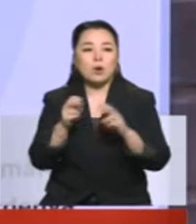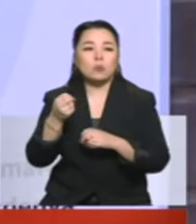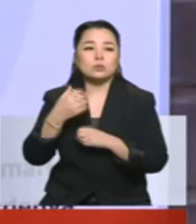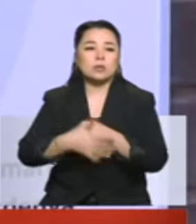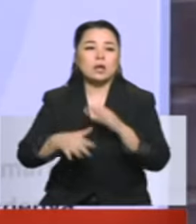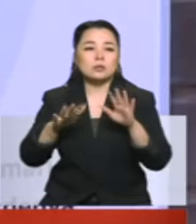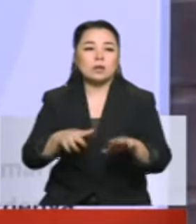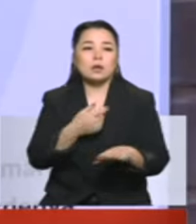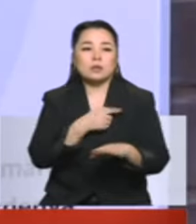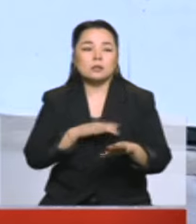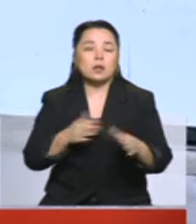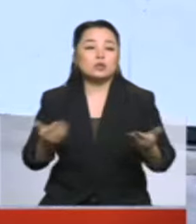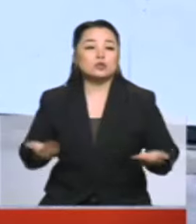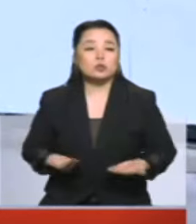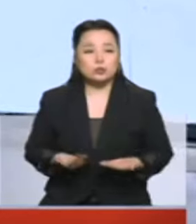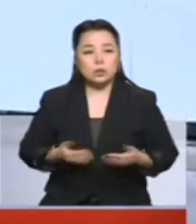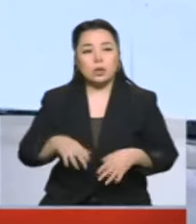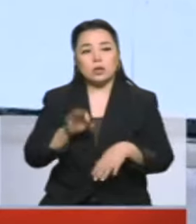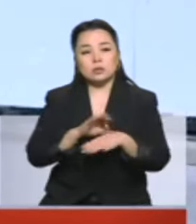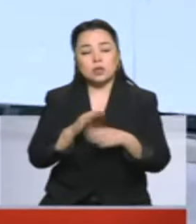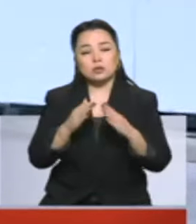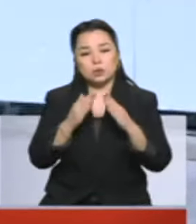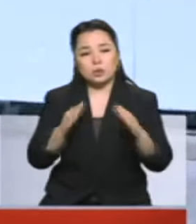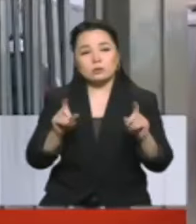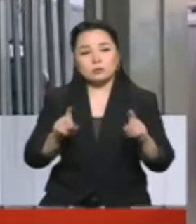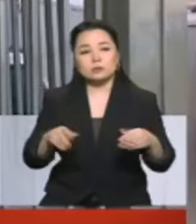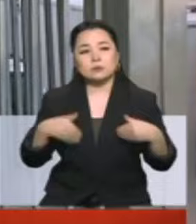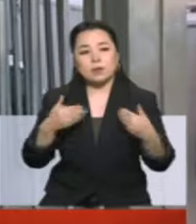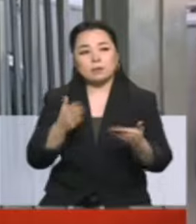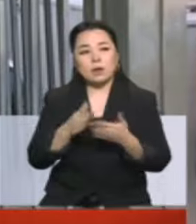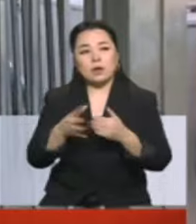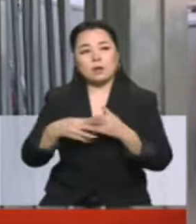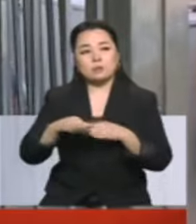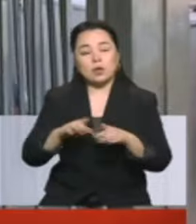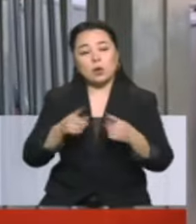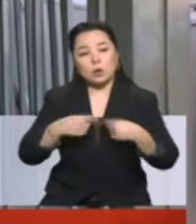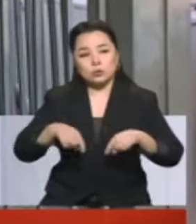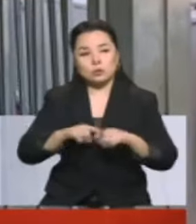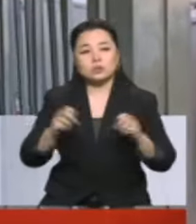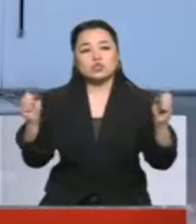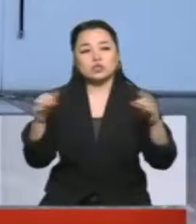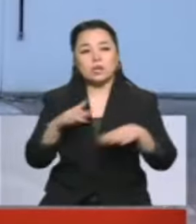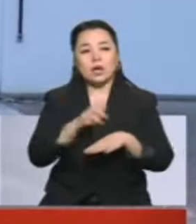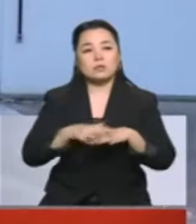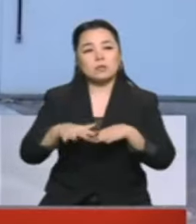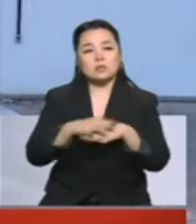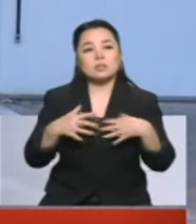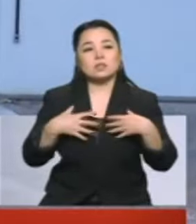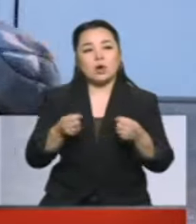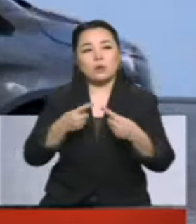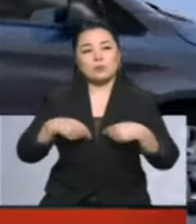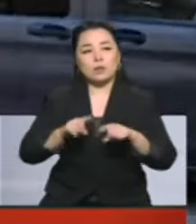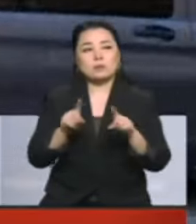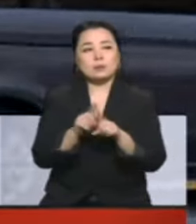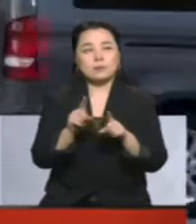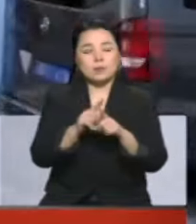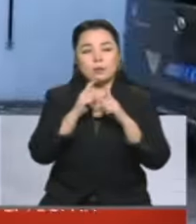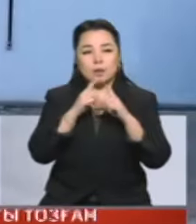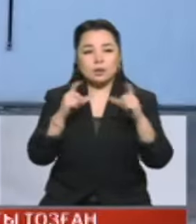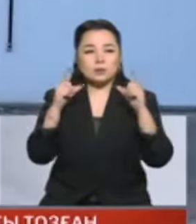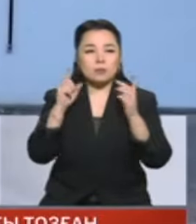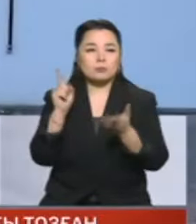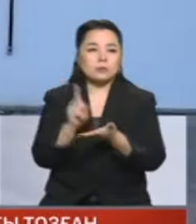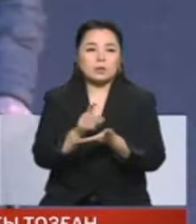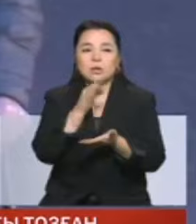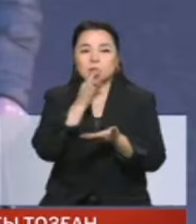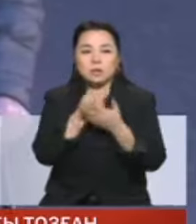орталығы тұрғындарға науқастанған жағдайда үйде қалуға кеңес берді. Аймақтық ұйым көпшілік жиналған жерлер мен денсаулық сақтау мекемелерінде маска тағу